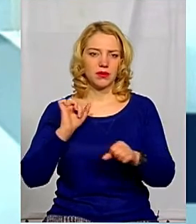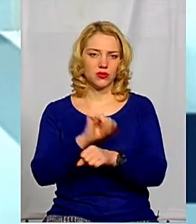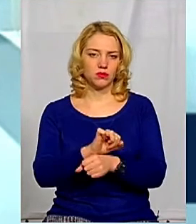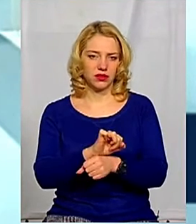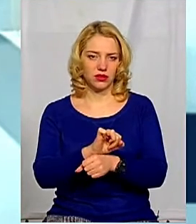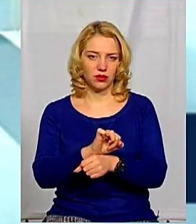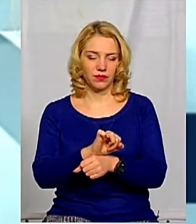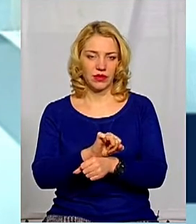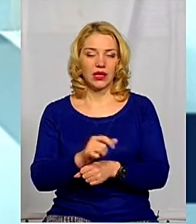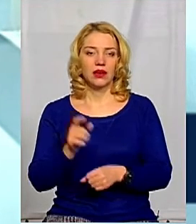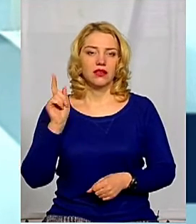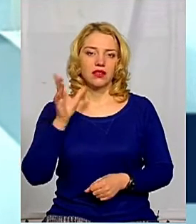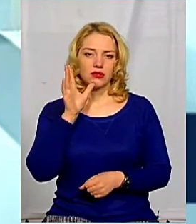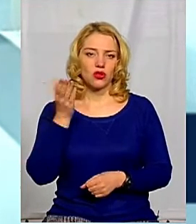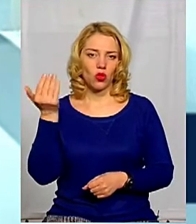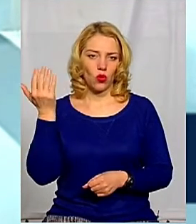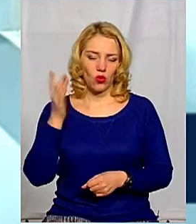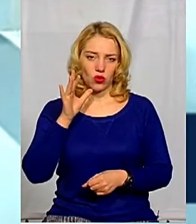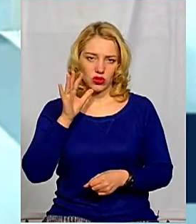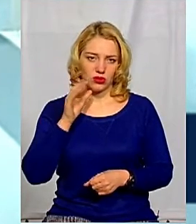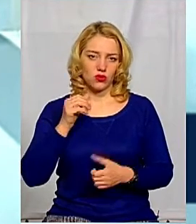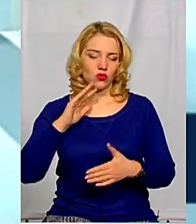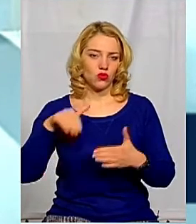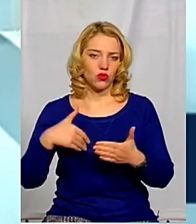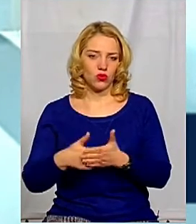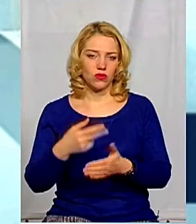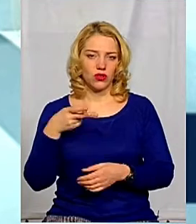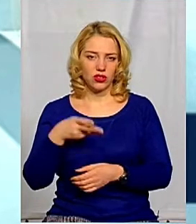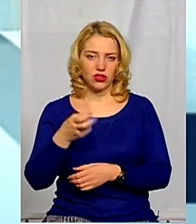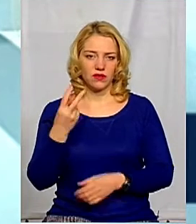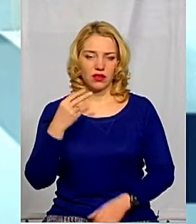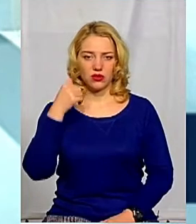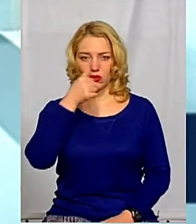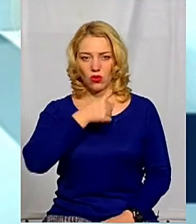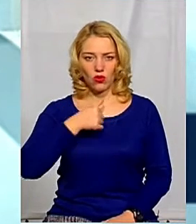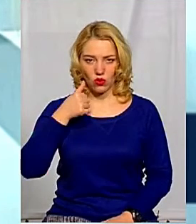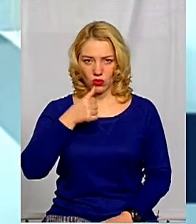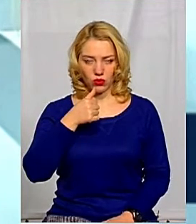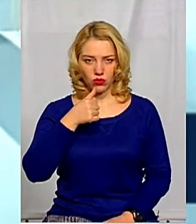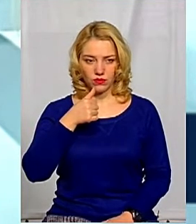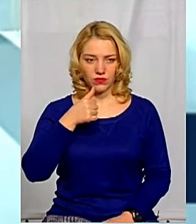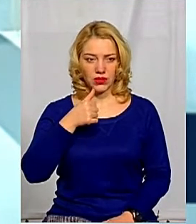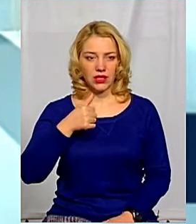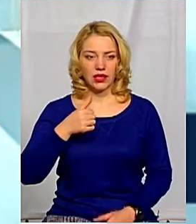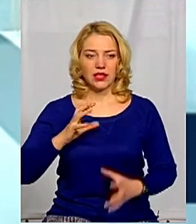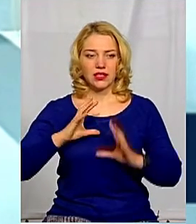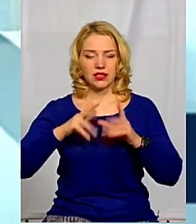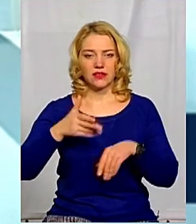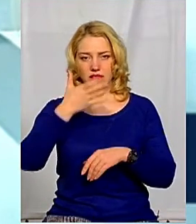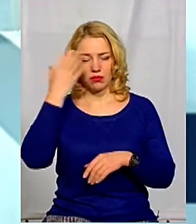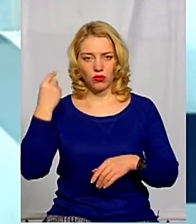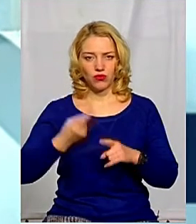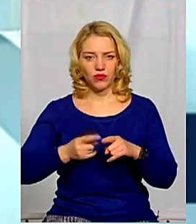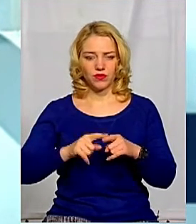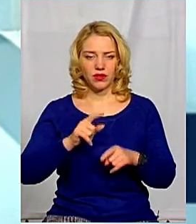І з того часу до 2012 року світ забув за